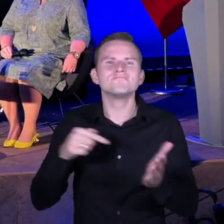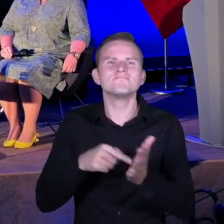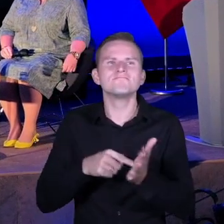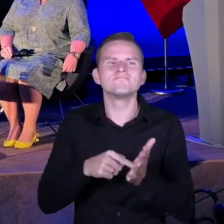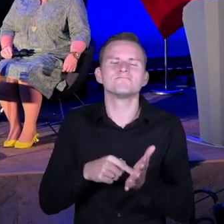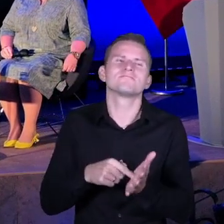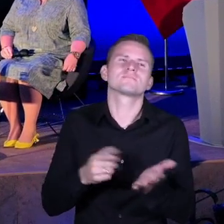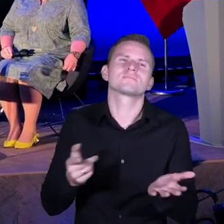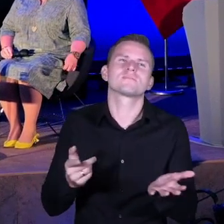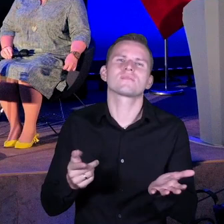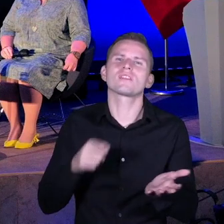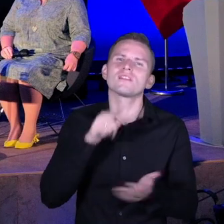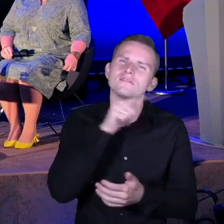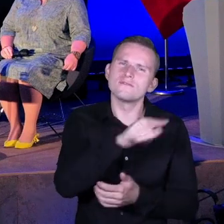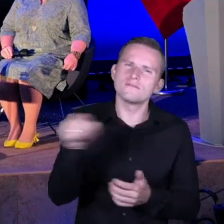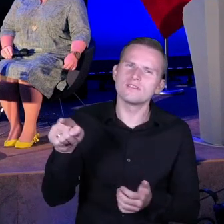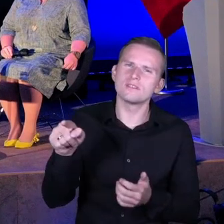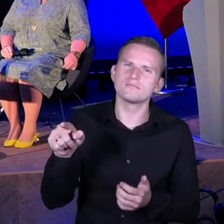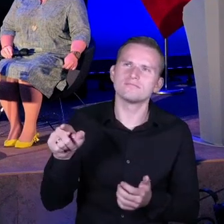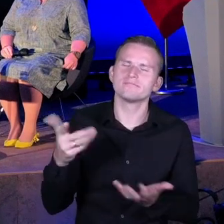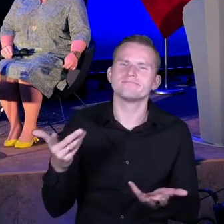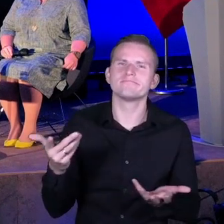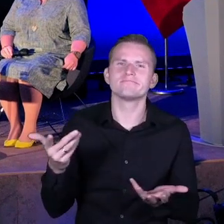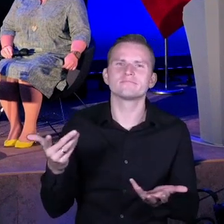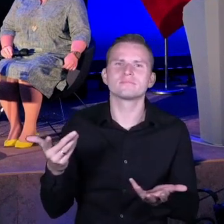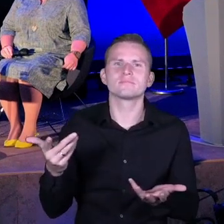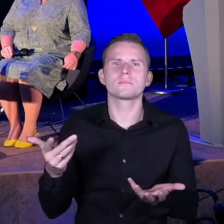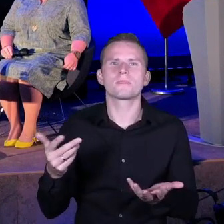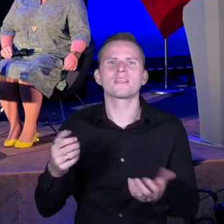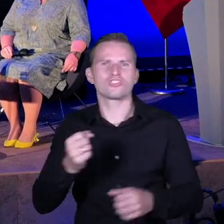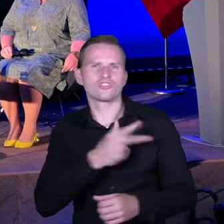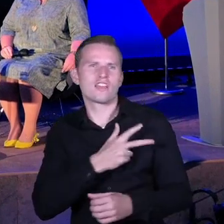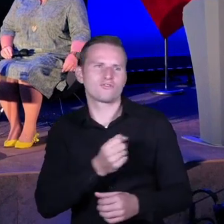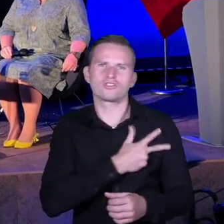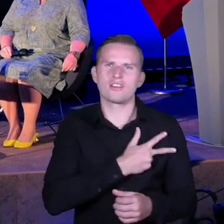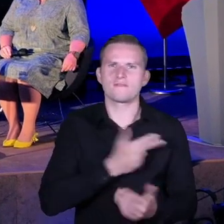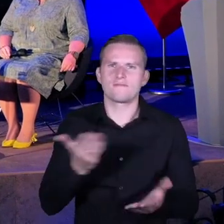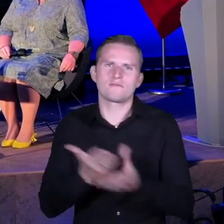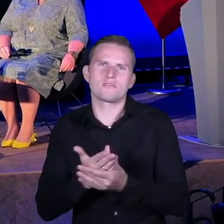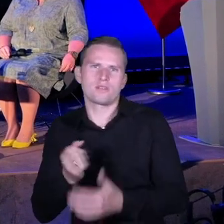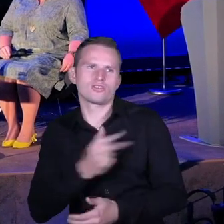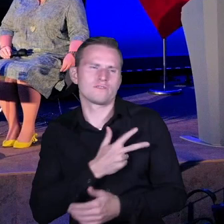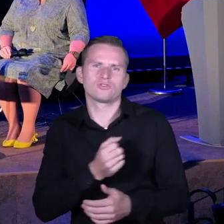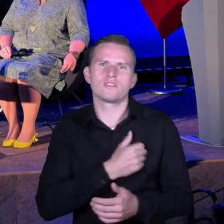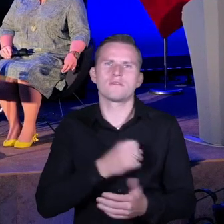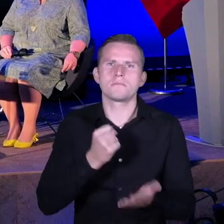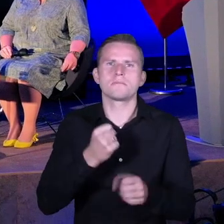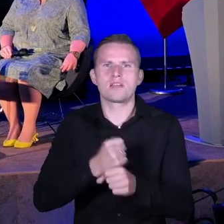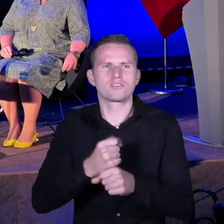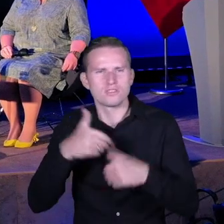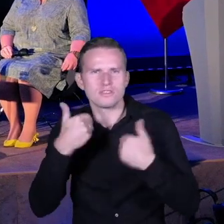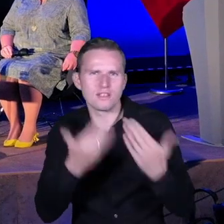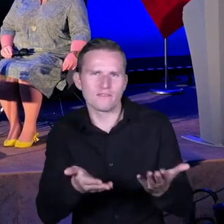są dla Was jako pracodawcy, absolwentów Szkoły Agnieszki między innymi, dlaczego one są tak